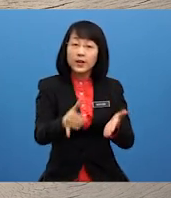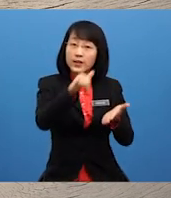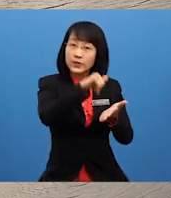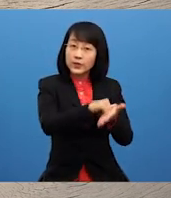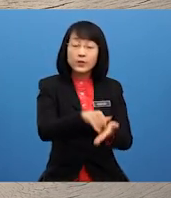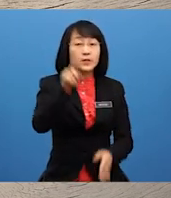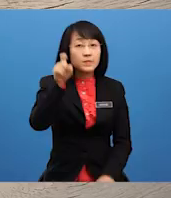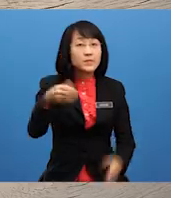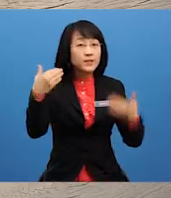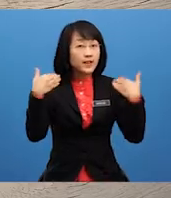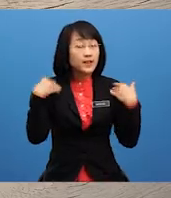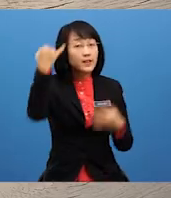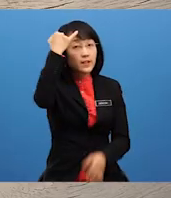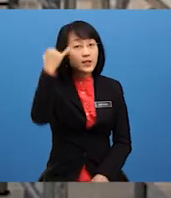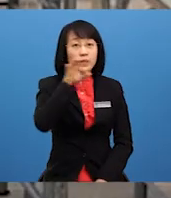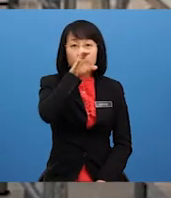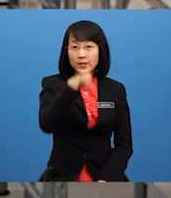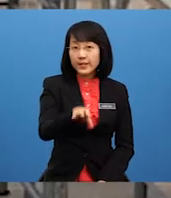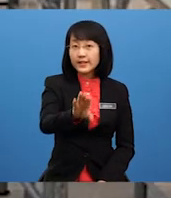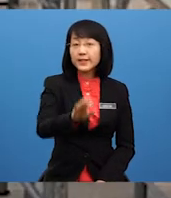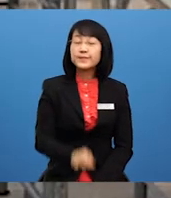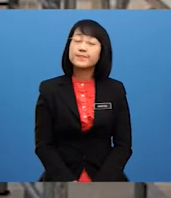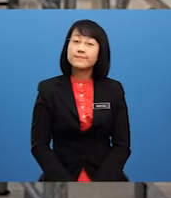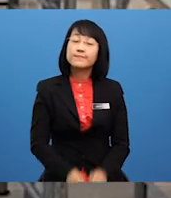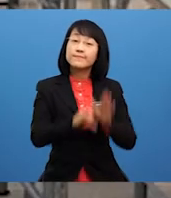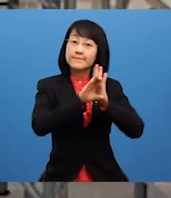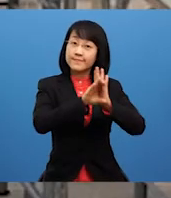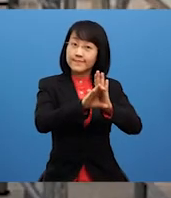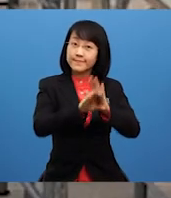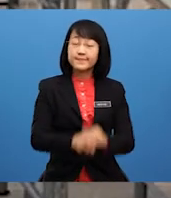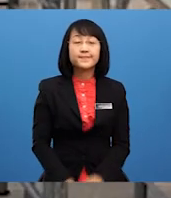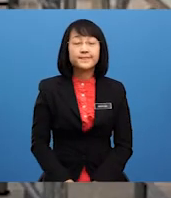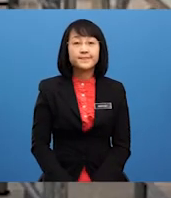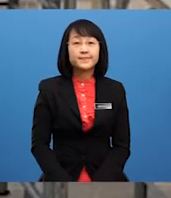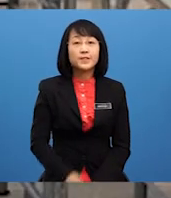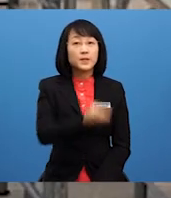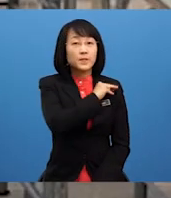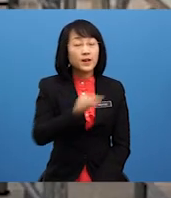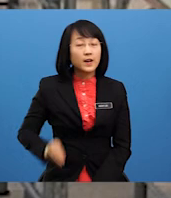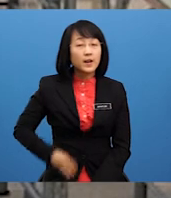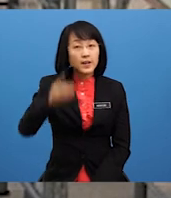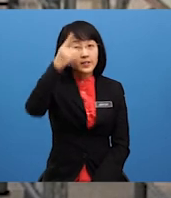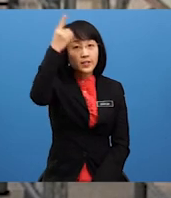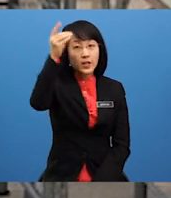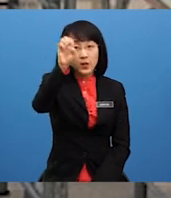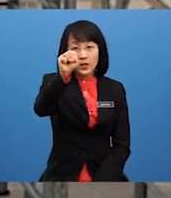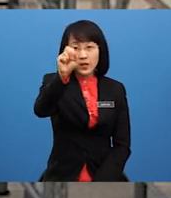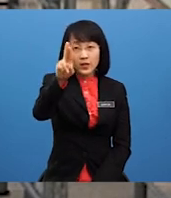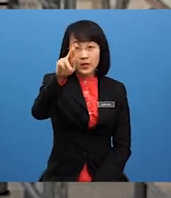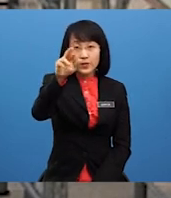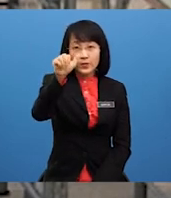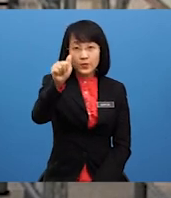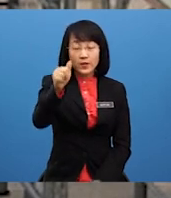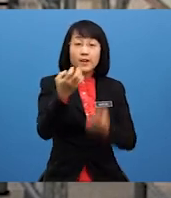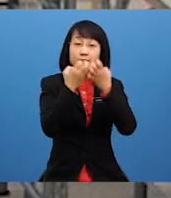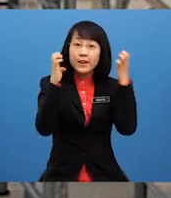sewajarnya memiliki ilmu gajah. Sebagai contoh, Maharaja Dewasura menguasai ilmu gajah dengan